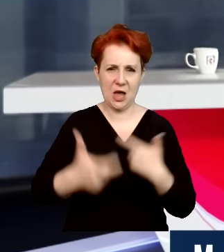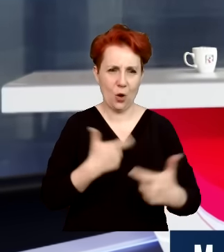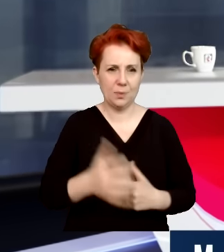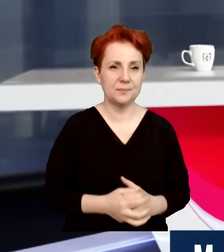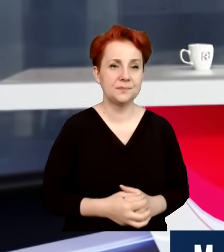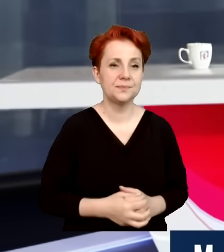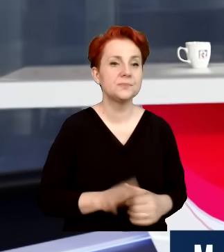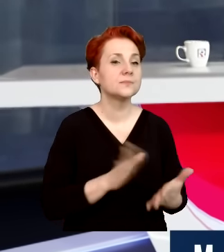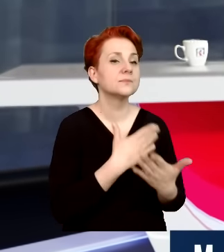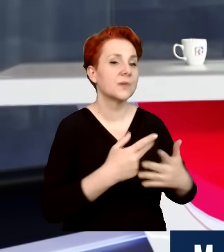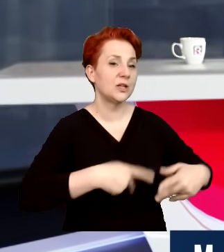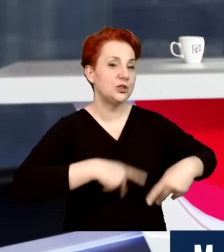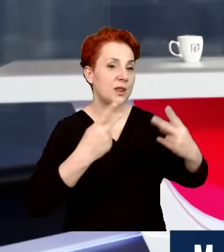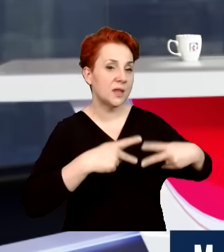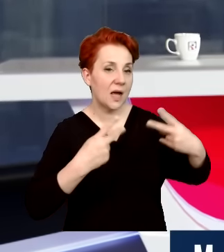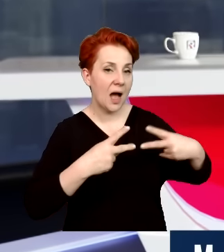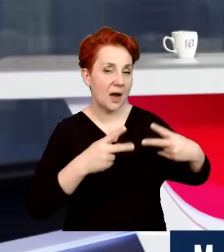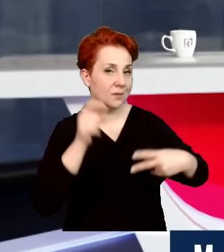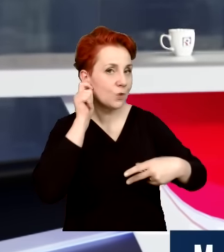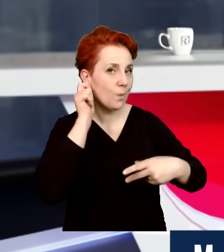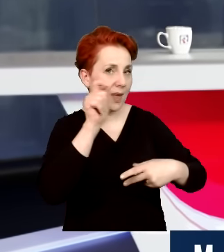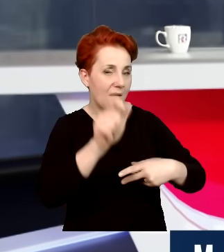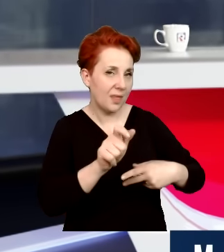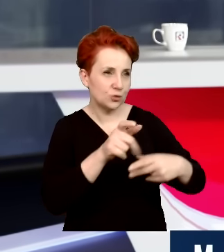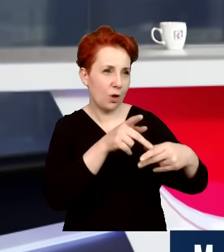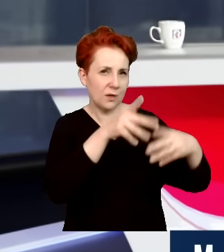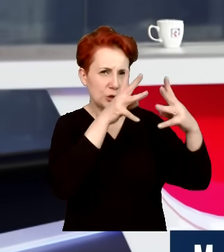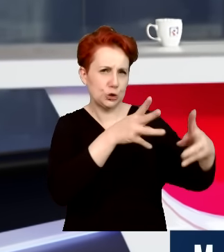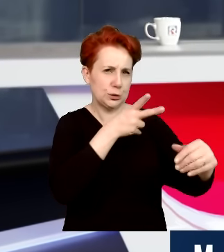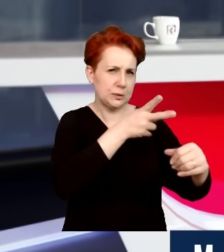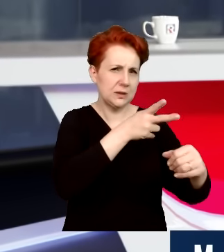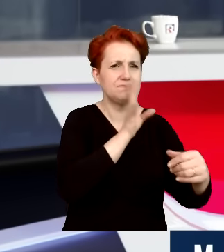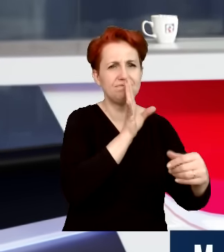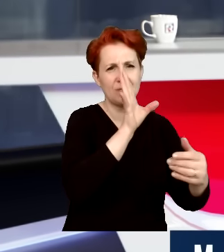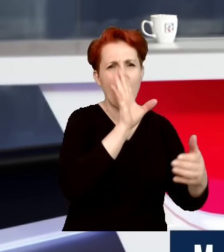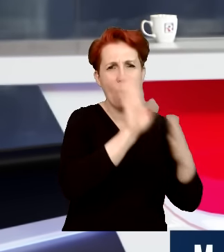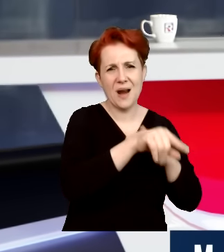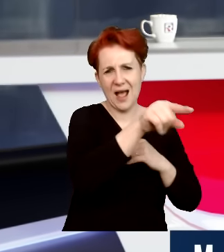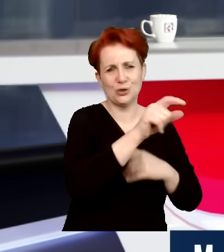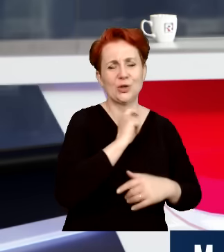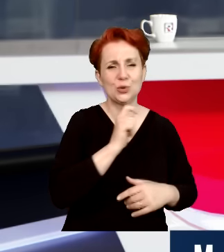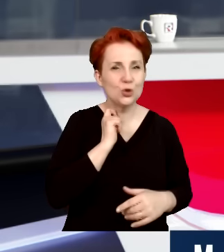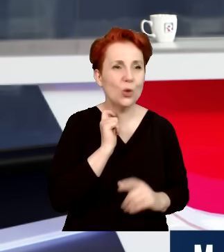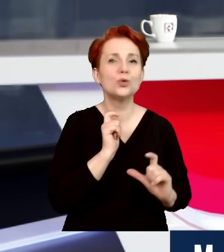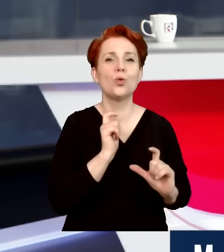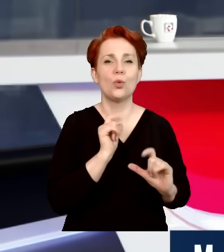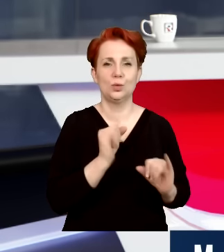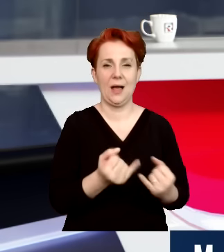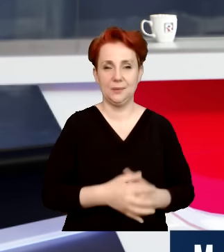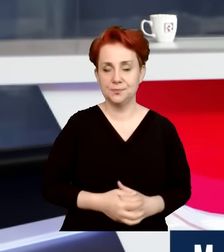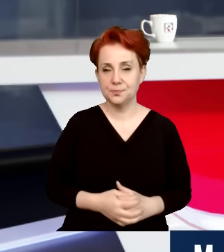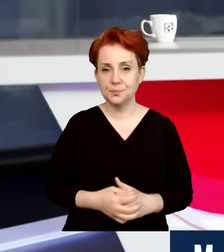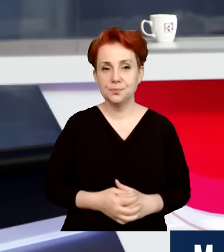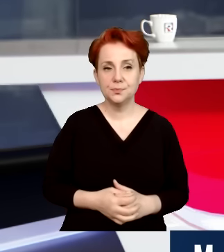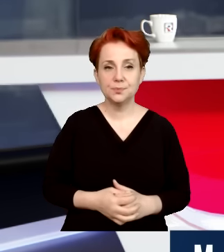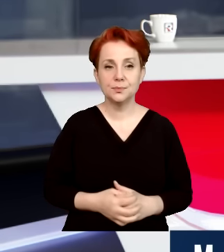czy tak powinnam nazywać. Dziennikarka, która szkaluje księdza. Nie, no ja rozumiem, że tutaj mamy teraz chyba niektórzy za